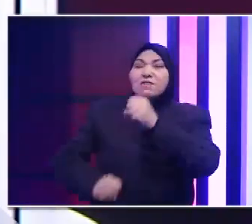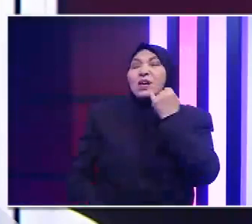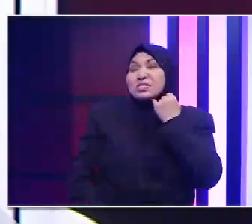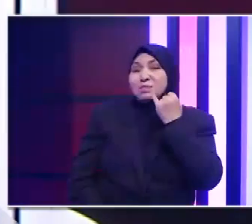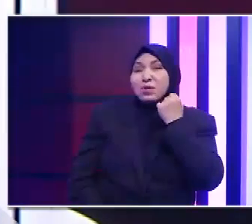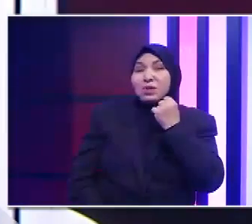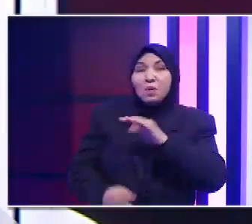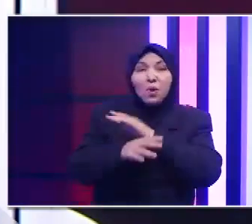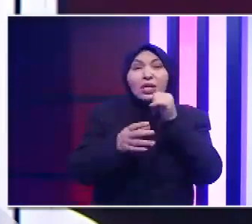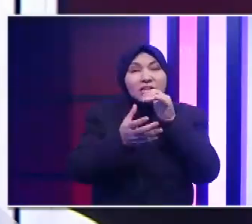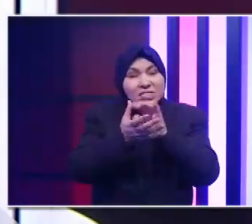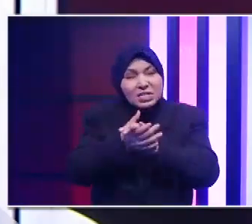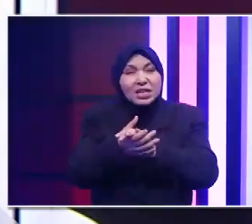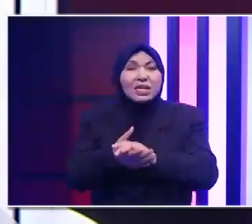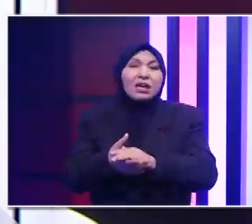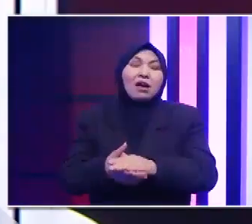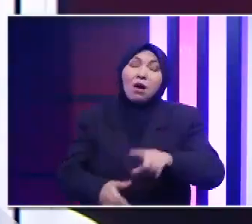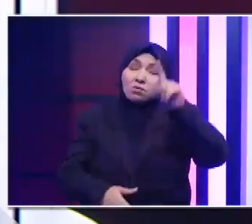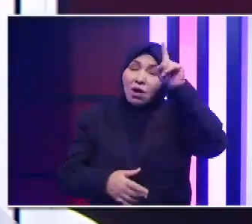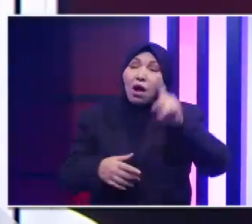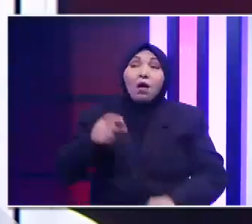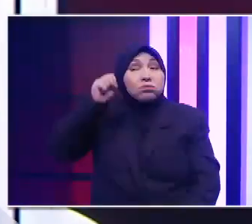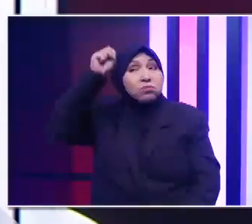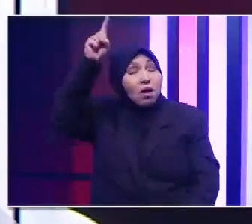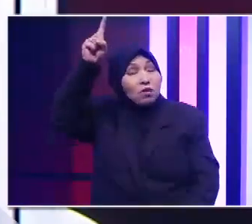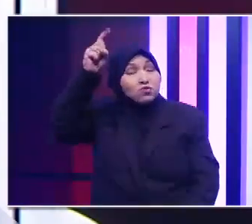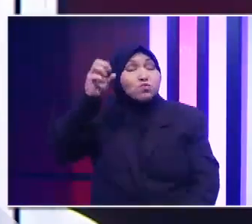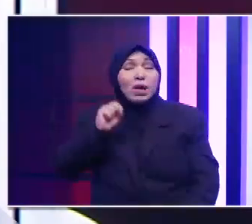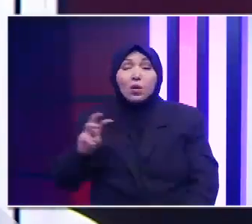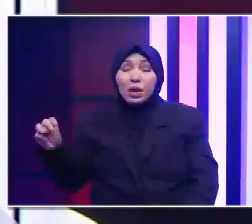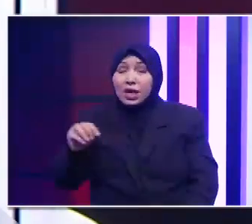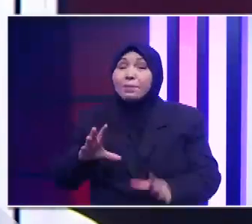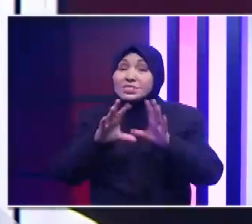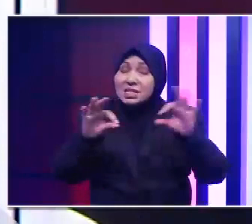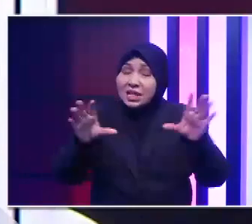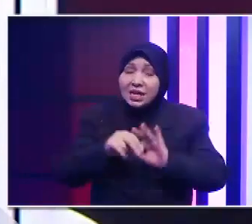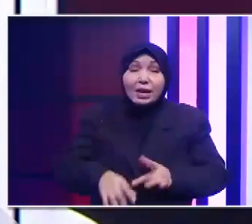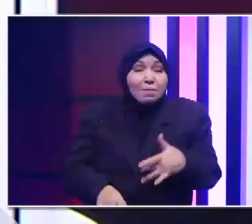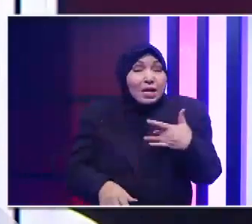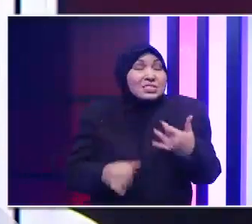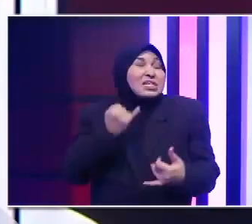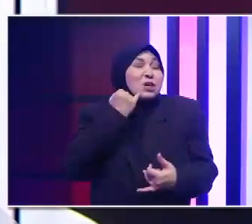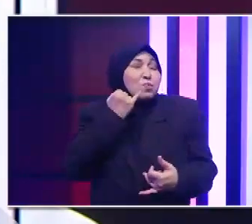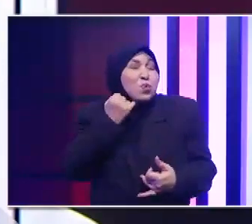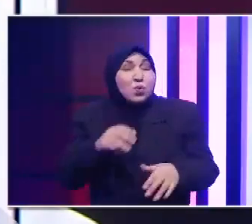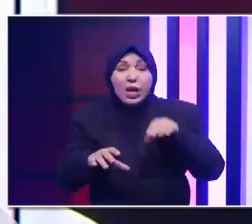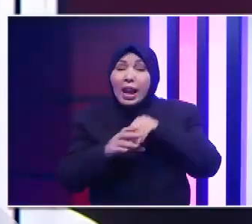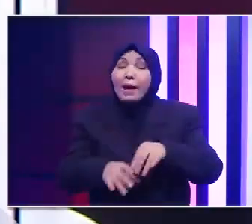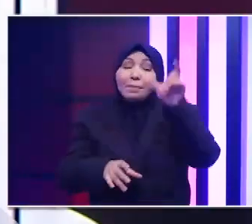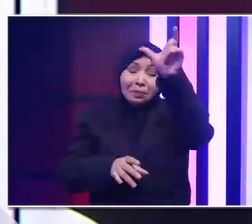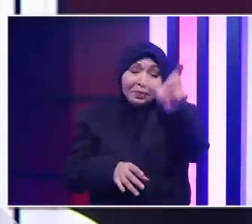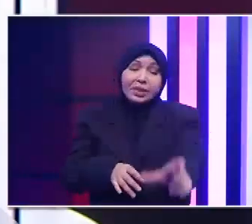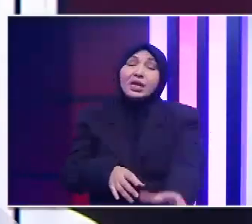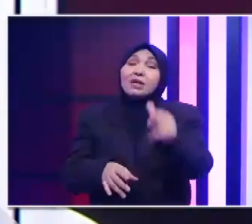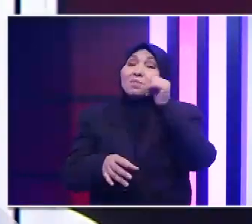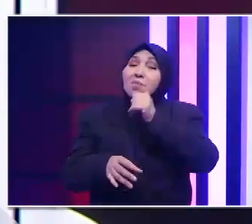kita paham Parepare istri ini kadang-kadang Allah Subhanahu Wa Ta'ala menciptakan perasaan Cemburu itu Adi dalam diri mereka Maka disebabkan